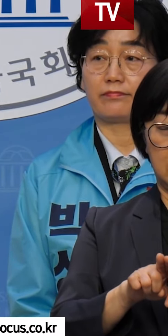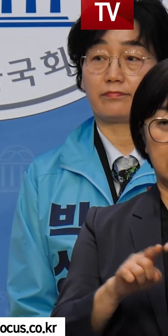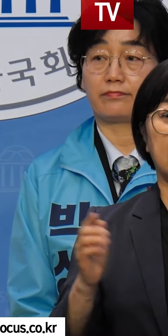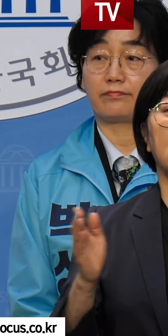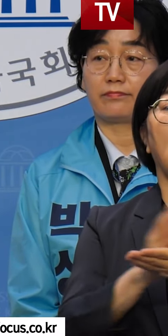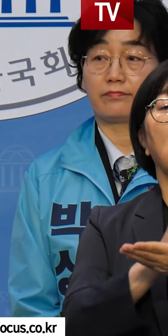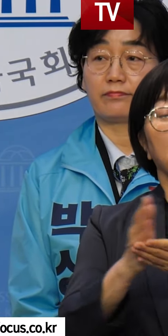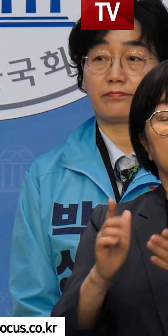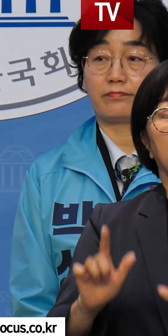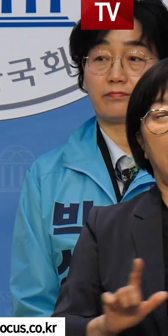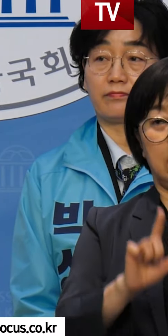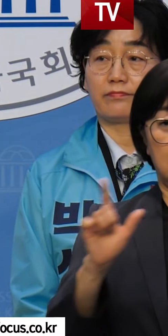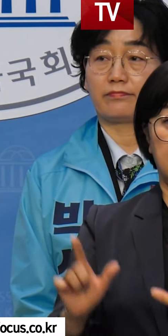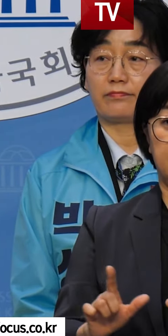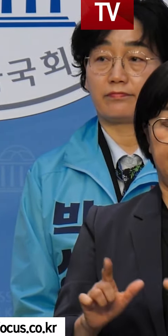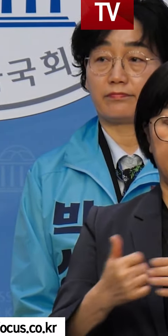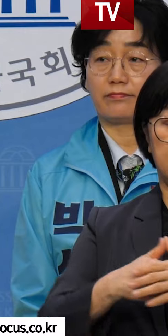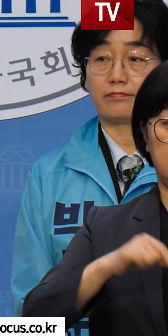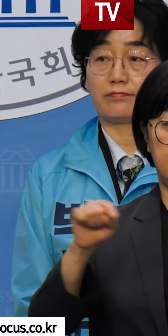정치를 하겠습니다.